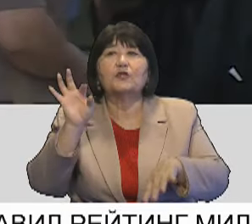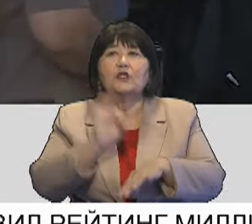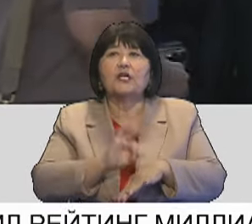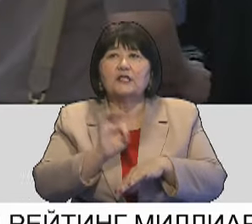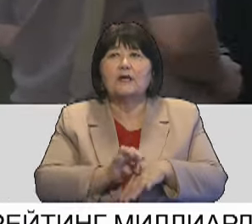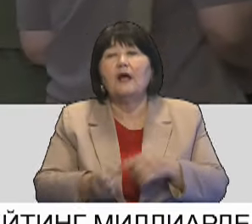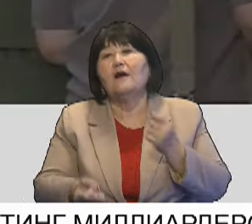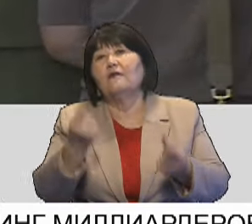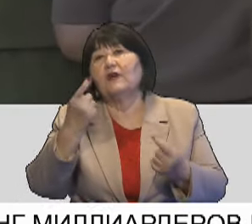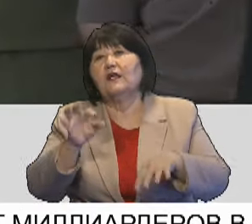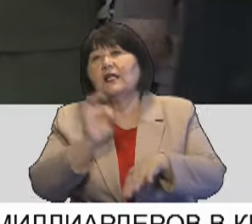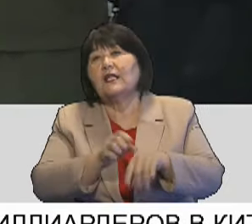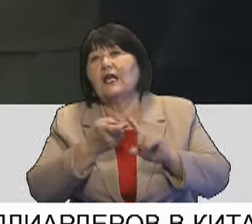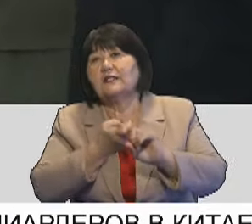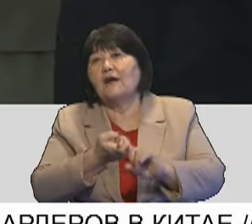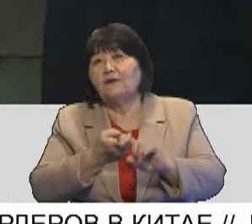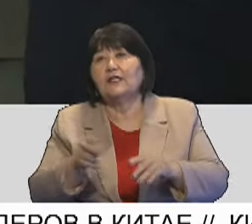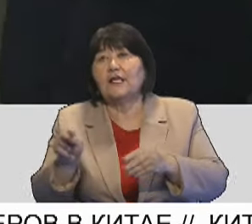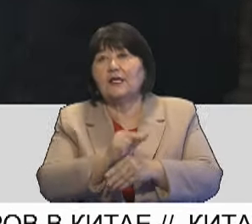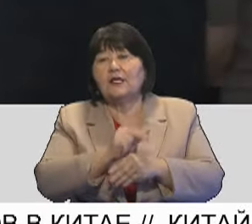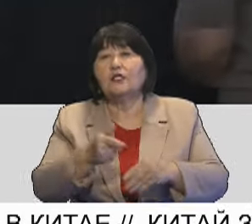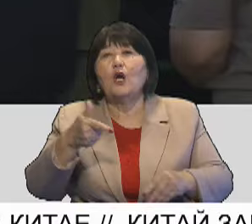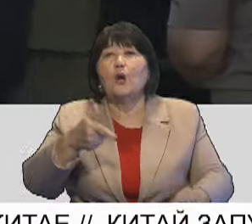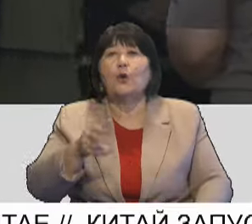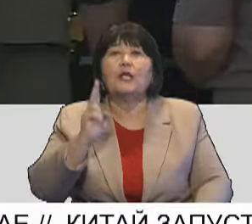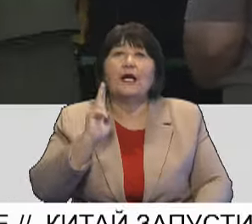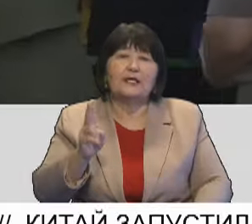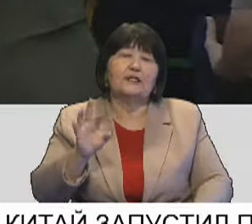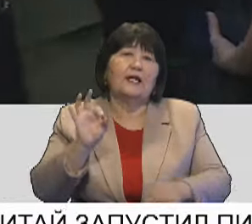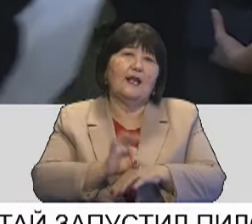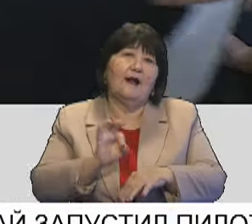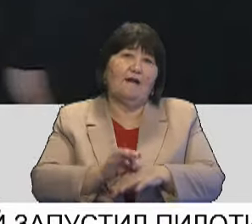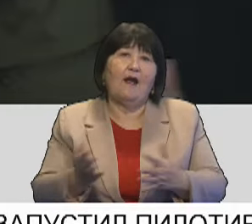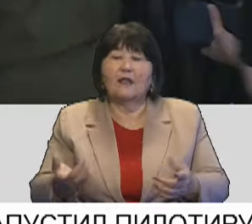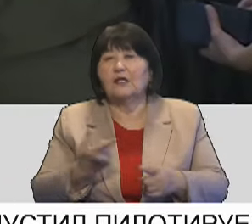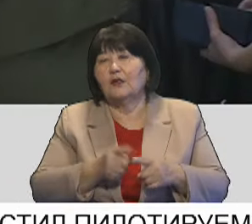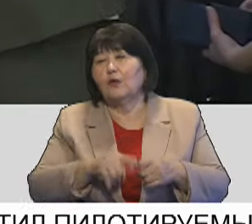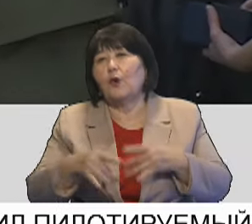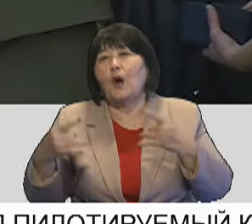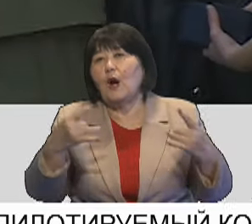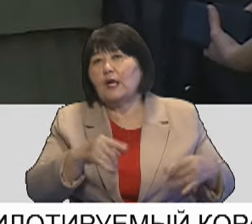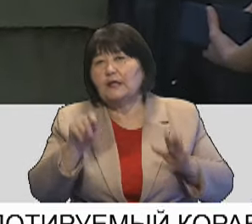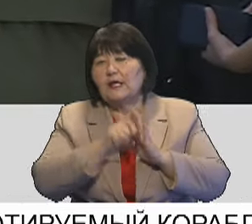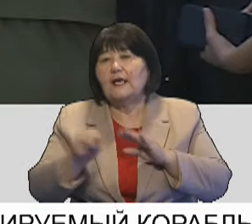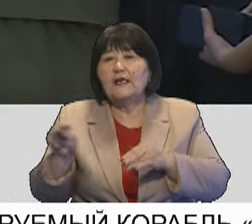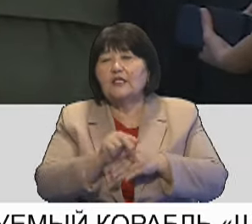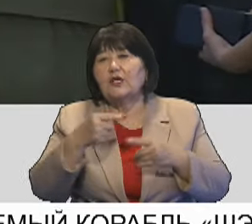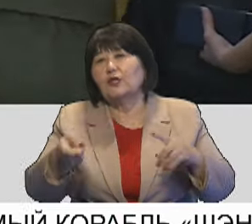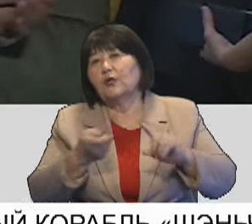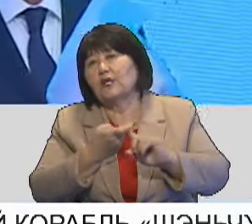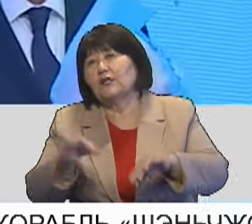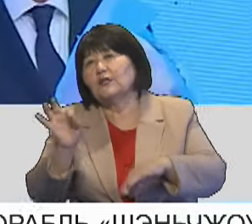заболеваний. Появление инфекционных заболеваний, лечение конго-крымской геморрагической лихорадки, ее диагностика, а также лечение других